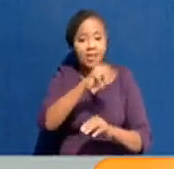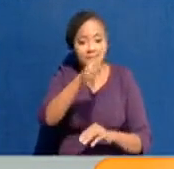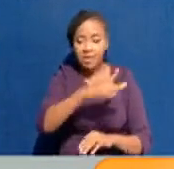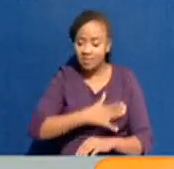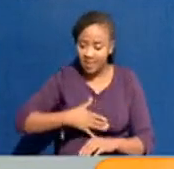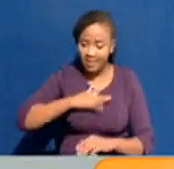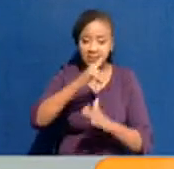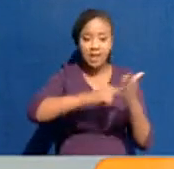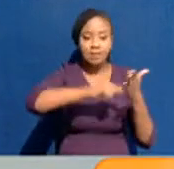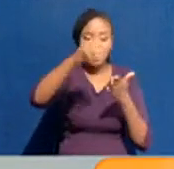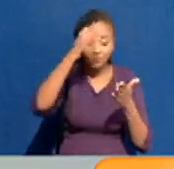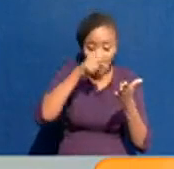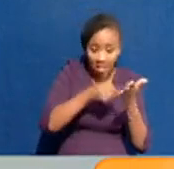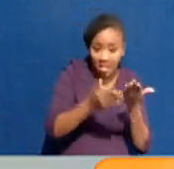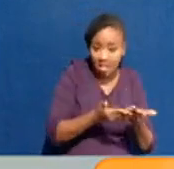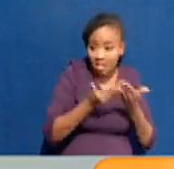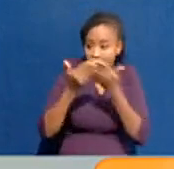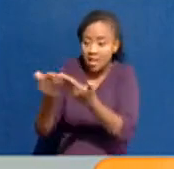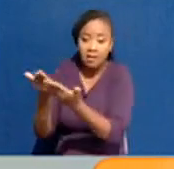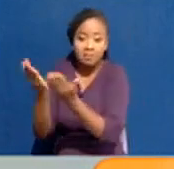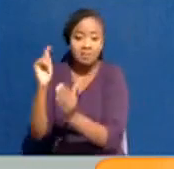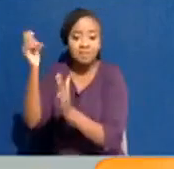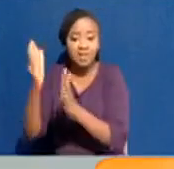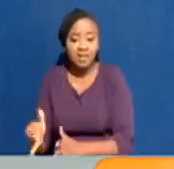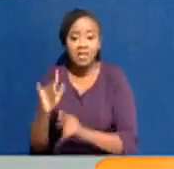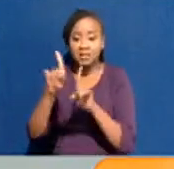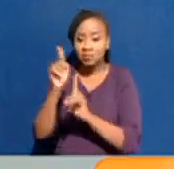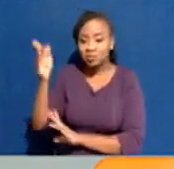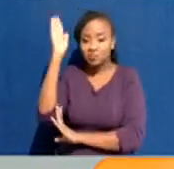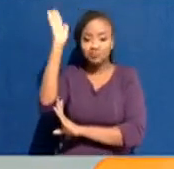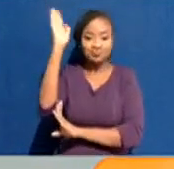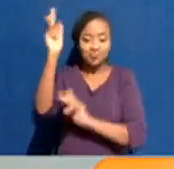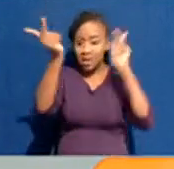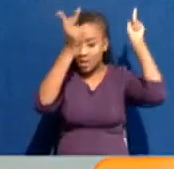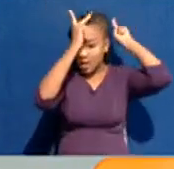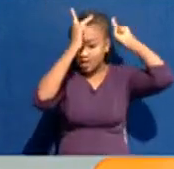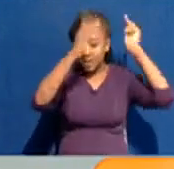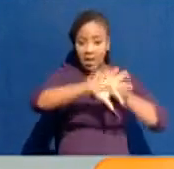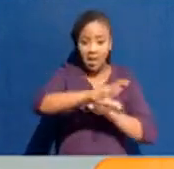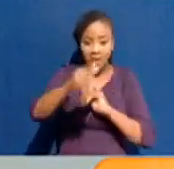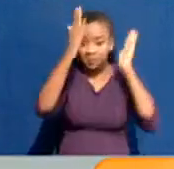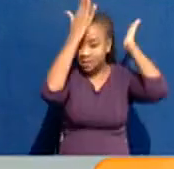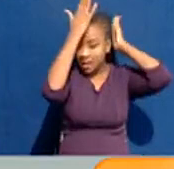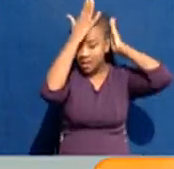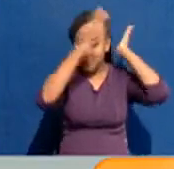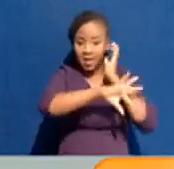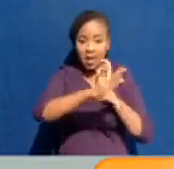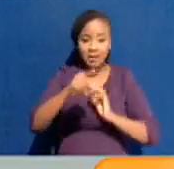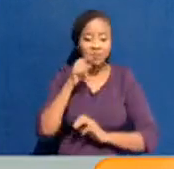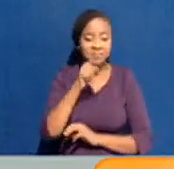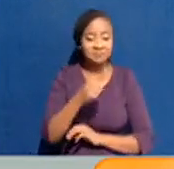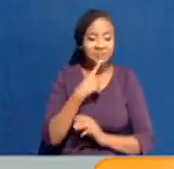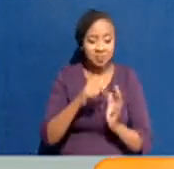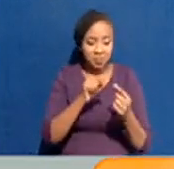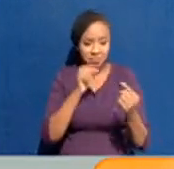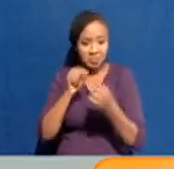ni manufaa yake kwa Wakenya. Na akizungumza katika ibada ya Jumapili kaunti ya Kakamega, Rais aliwakosoa wale wanaopinga